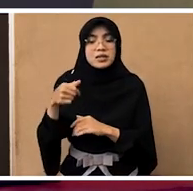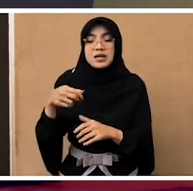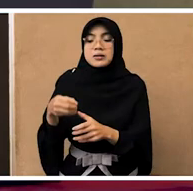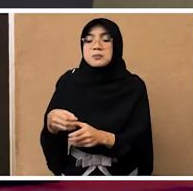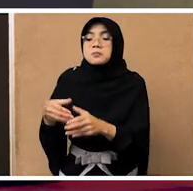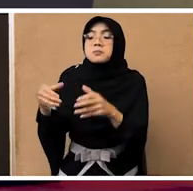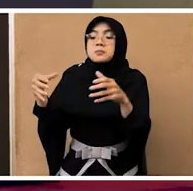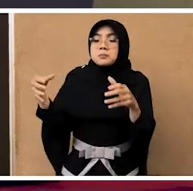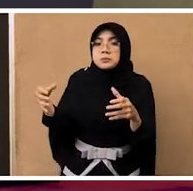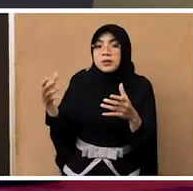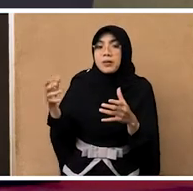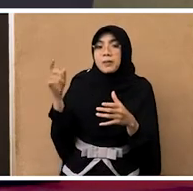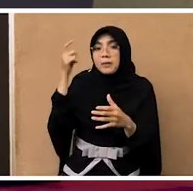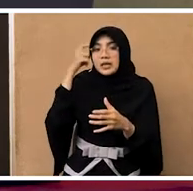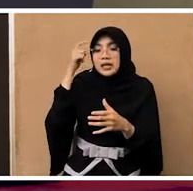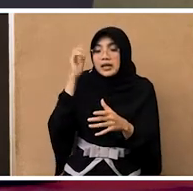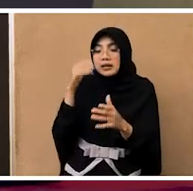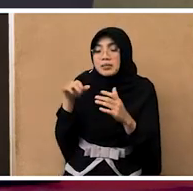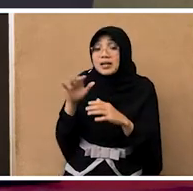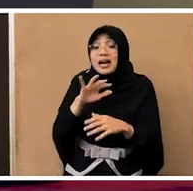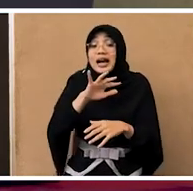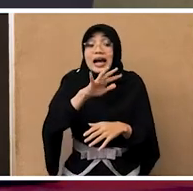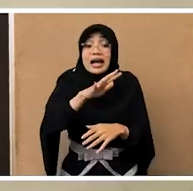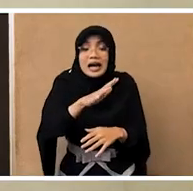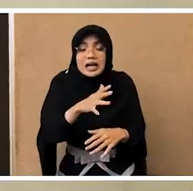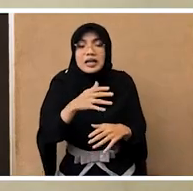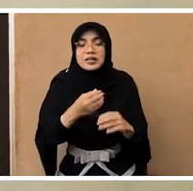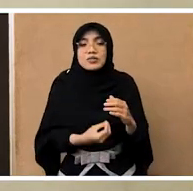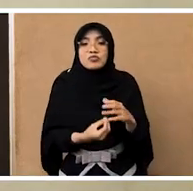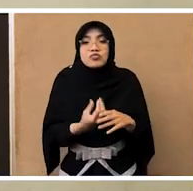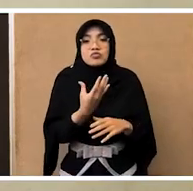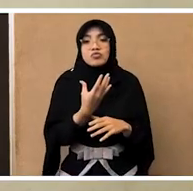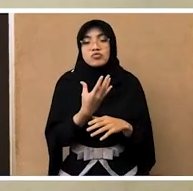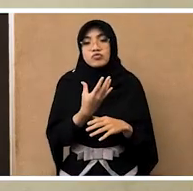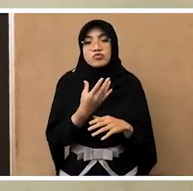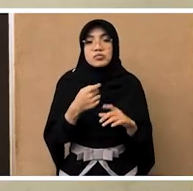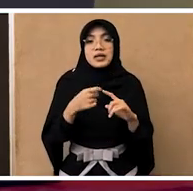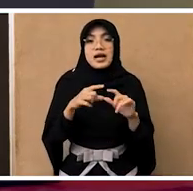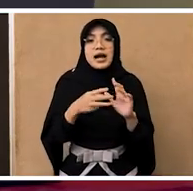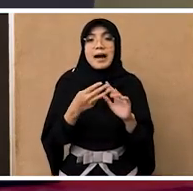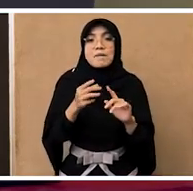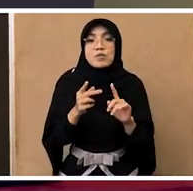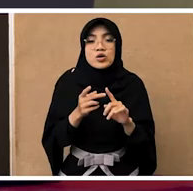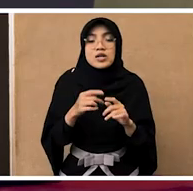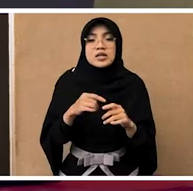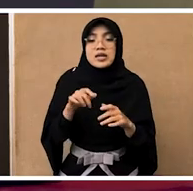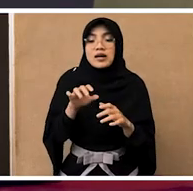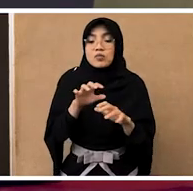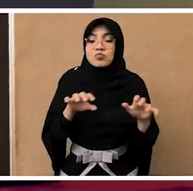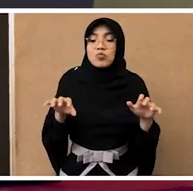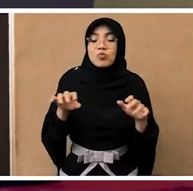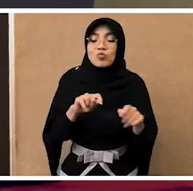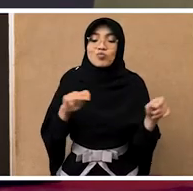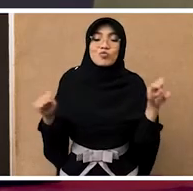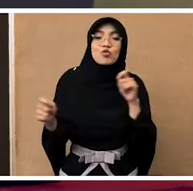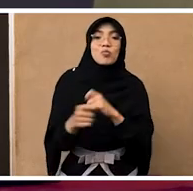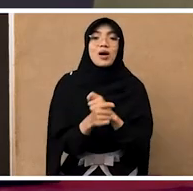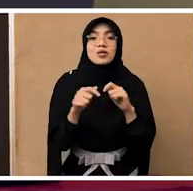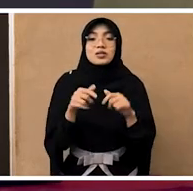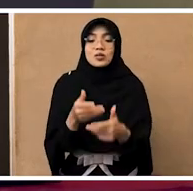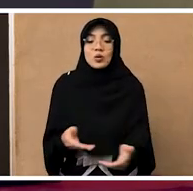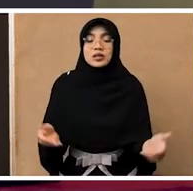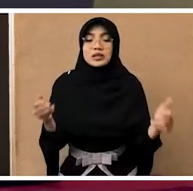bisa menggunakan pikirannya banyak kadang-kadang saja rileks gitu Posisinya itu sebenarnya berbalik sekarang dengan adanya kondisi